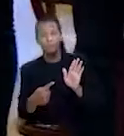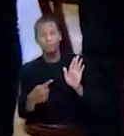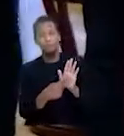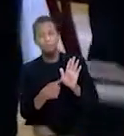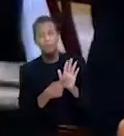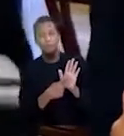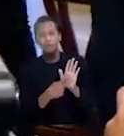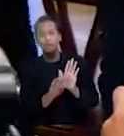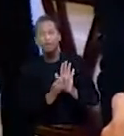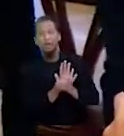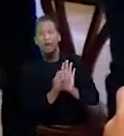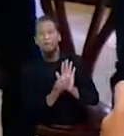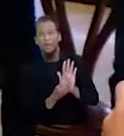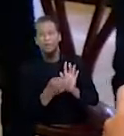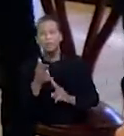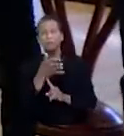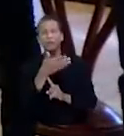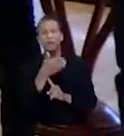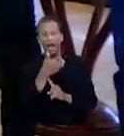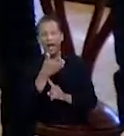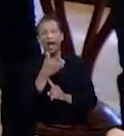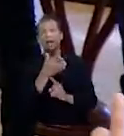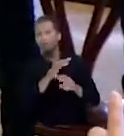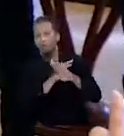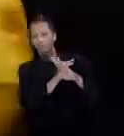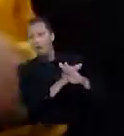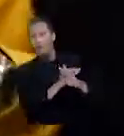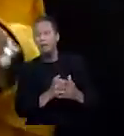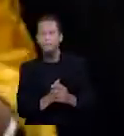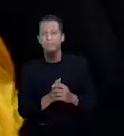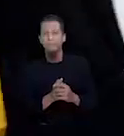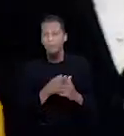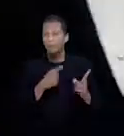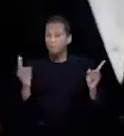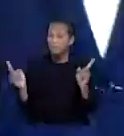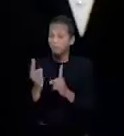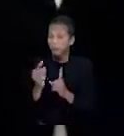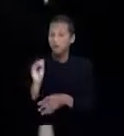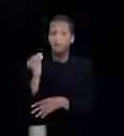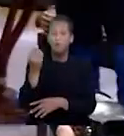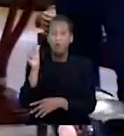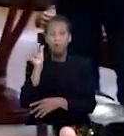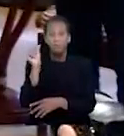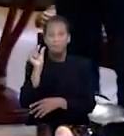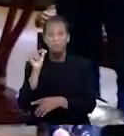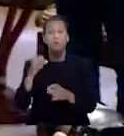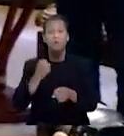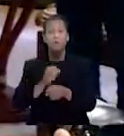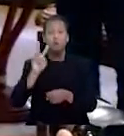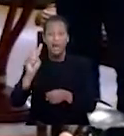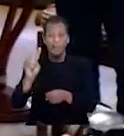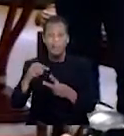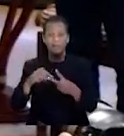pada pemilu 2024 mendatang. Hadir dalam pertemuan ini Ketua Umum Partai Golkar Erlangga Hartarto, Ketua Umum